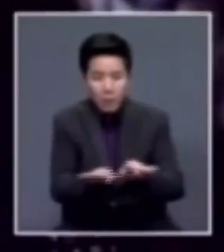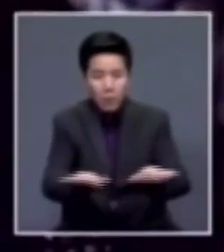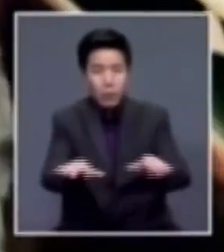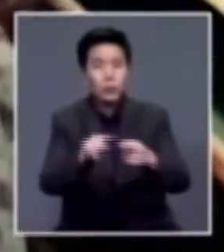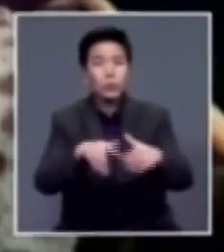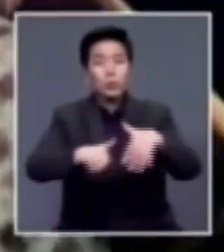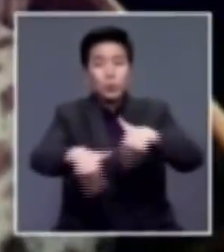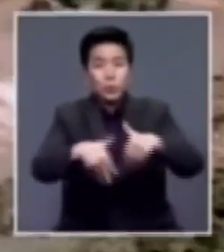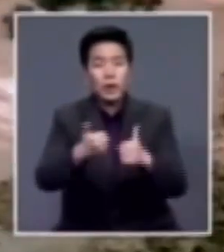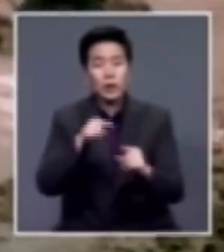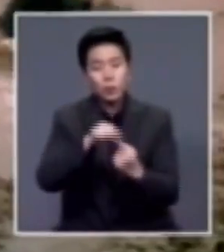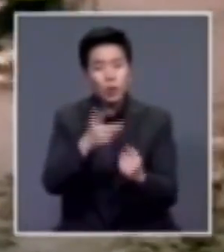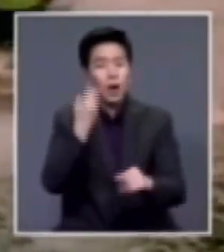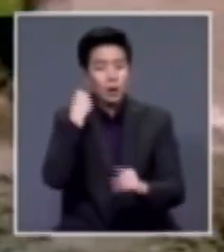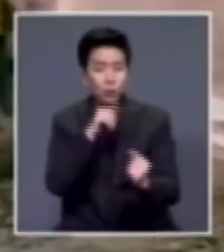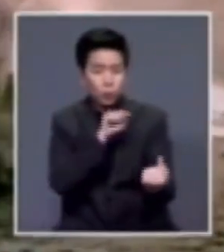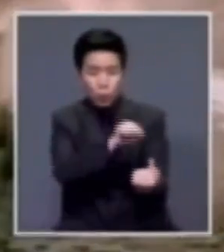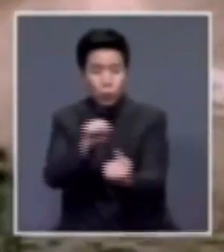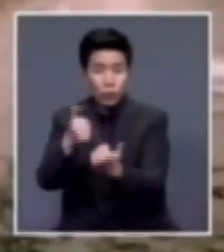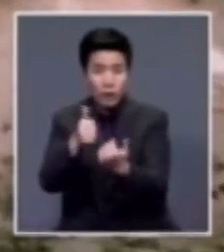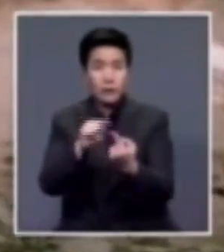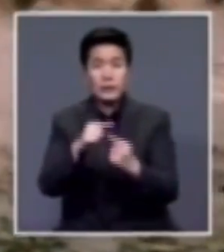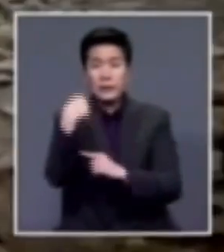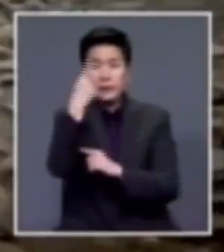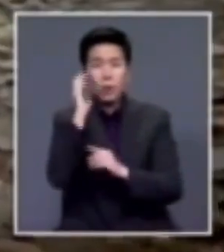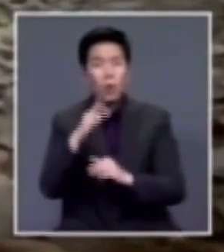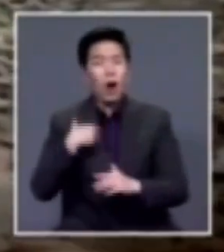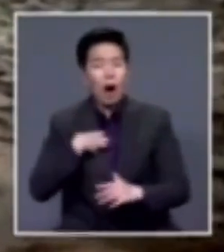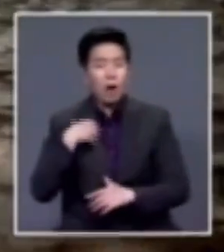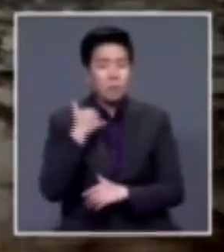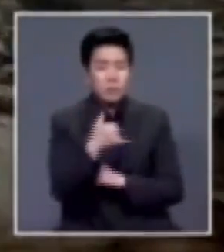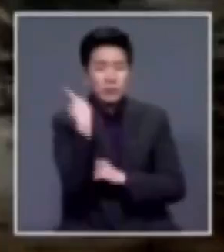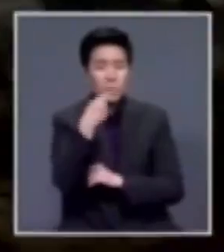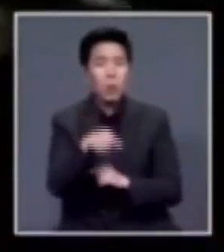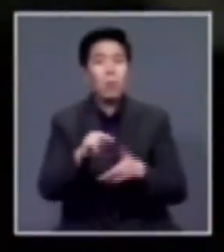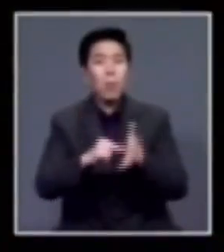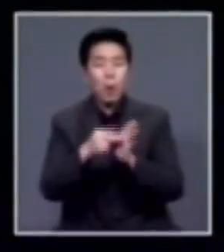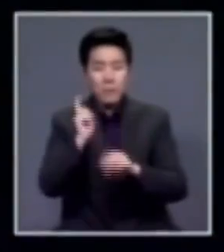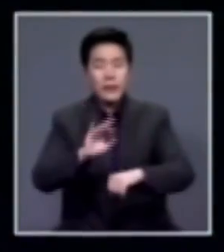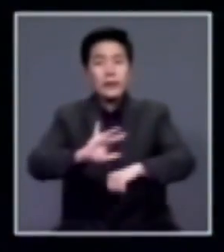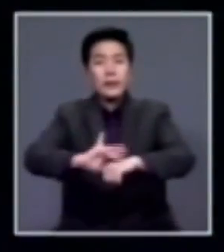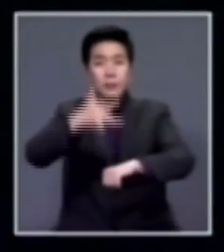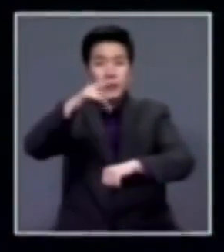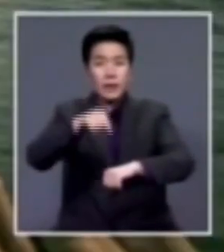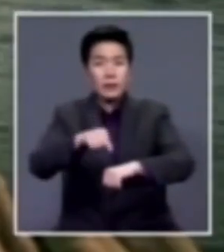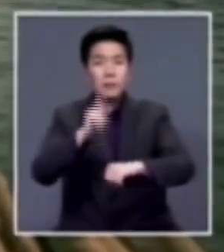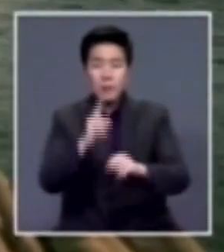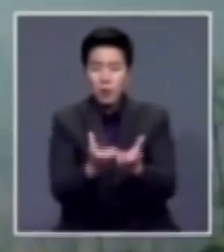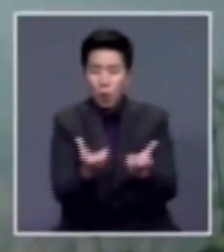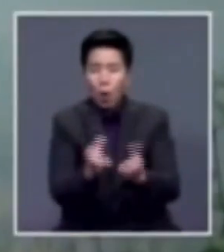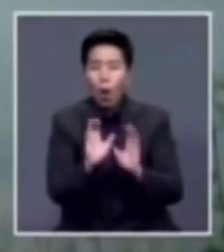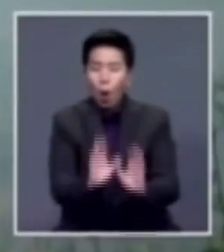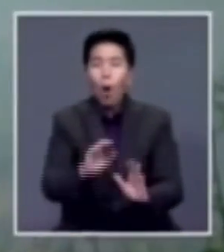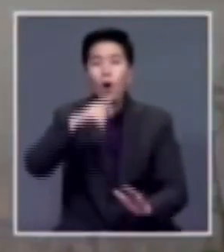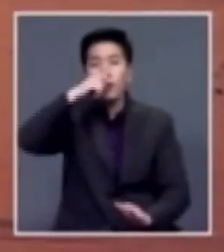นและพื้นที่ห่างไกลต่างๆได้โดยตรงแหล่งท่องเที่ยวผจญภัยเหล่านี้ก็คือต้นทุนคือธรรมชาติที่เป็นทรัพยากรคู่ท้องถิ่